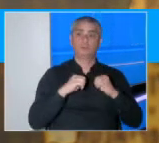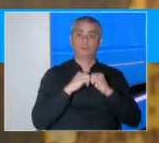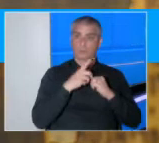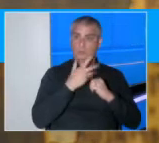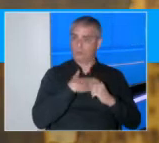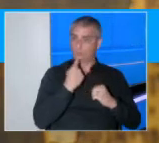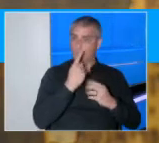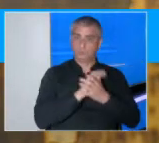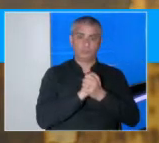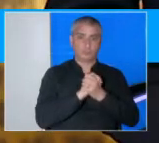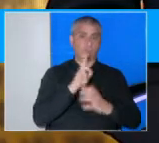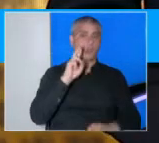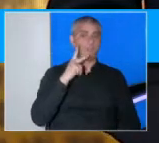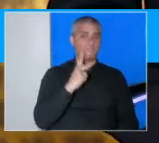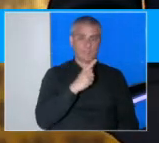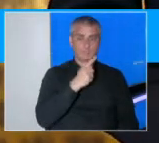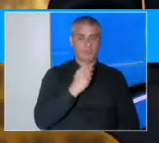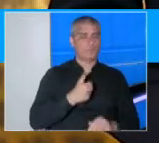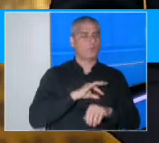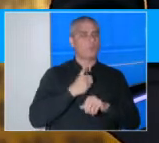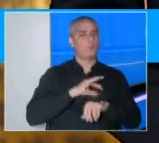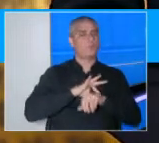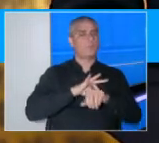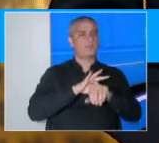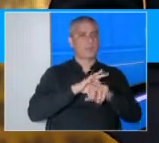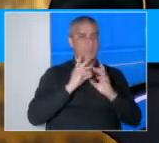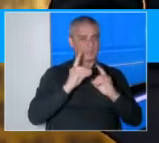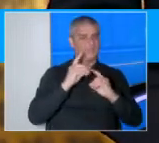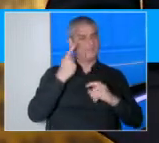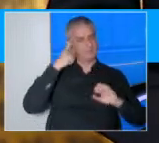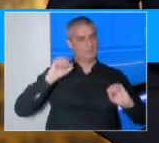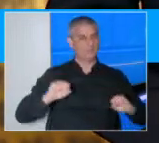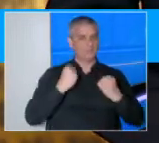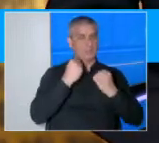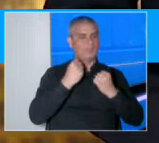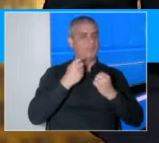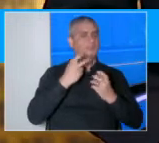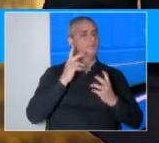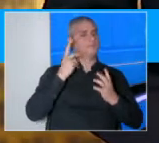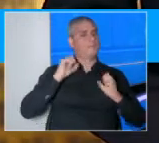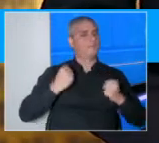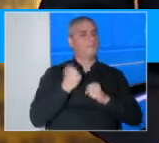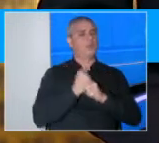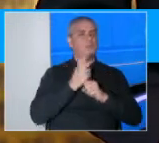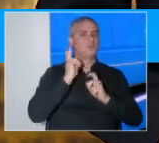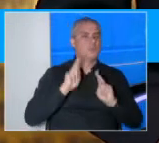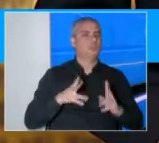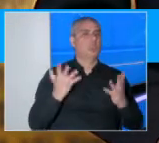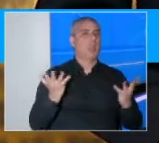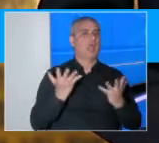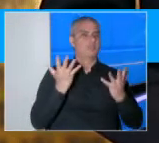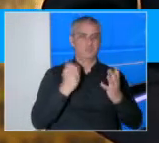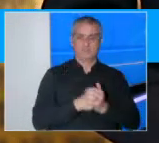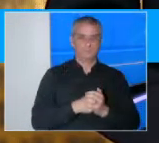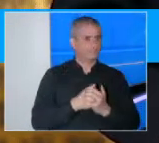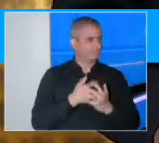אנחנו רוצים לומר שלום לרותם פרידמן, מורת דרך ופעילות במיזם יש לאן. שלום. שלום נדב, מה שלומך?